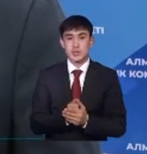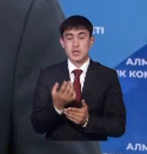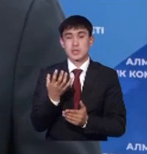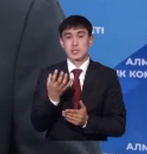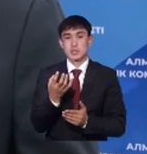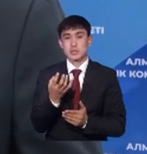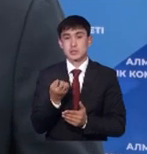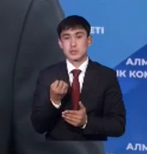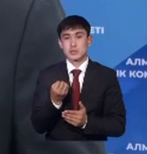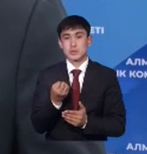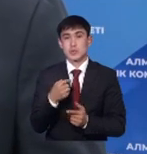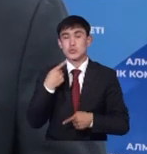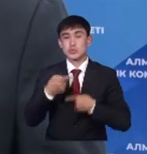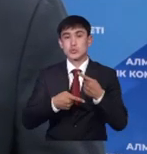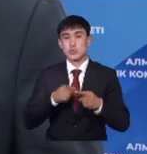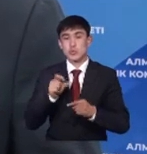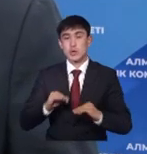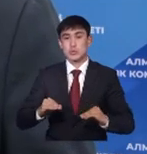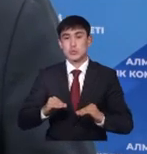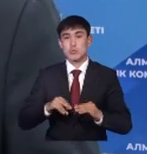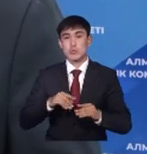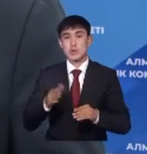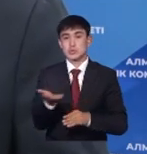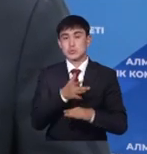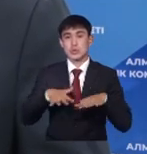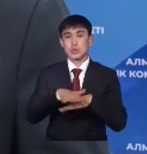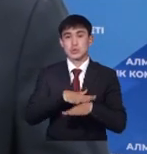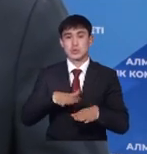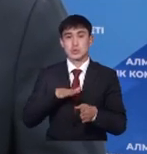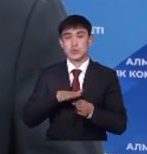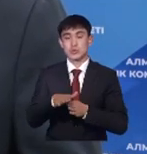қатар өскелең ұрпақтың бойында, жалпы біздің тұрғындарымыздың бойында